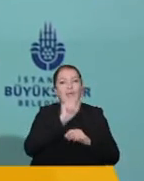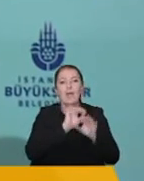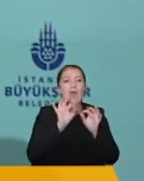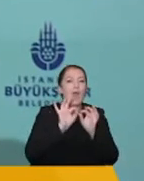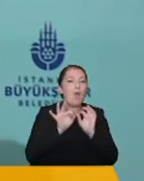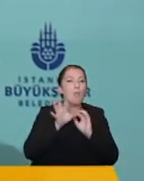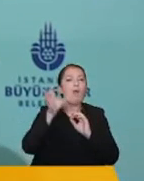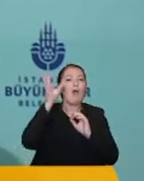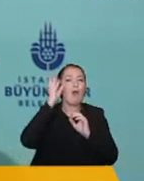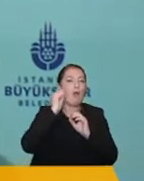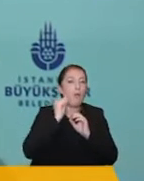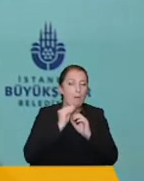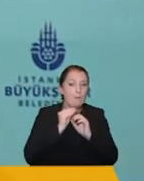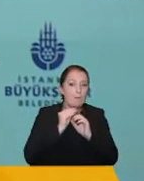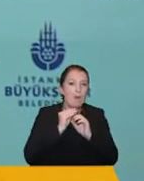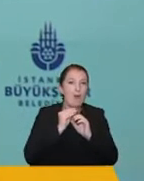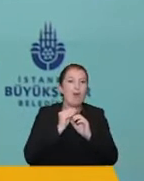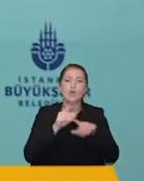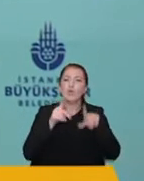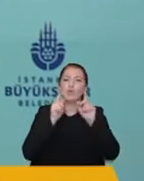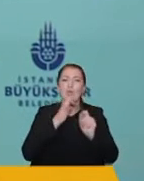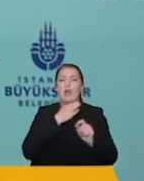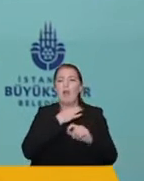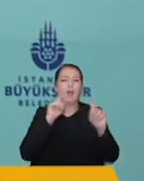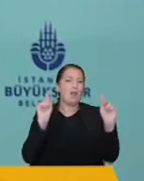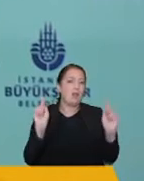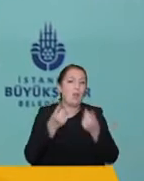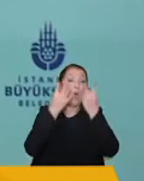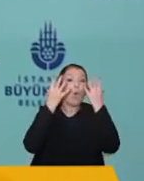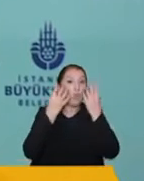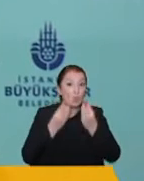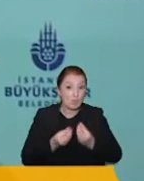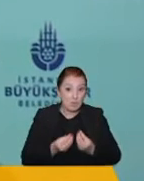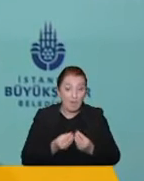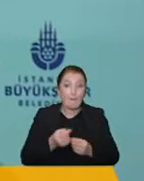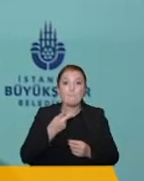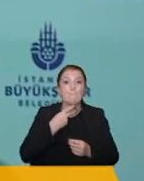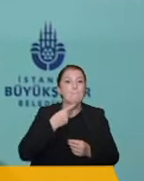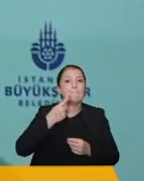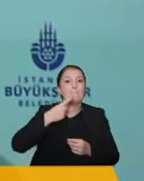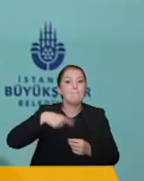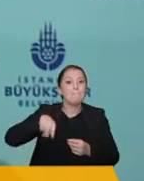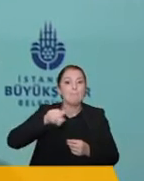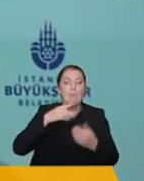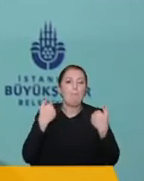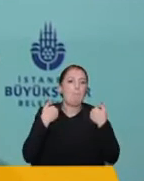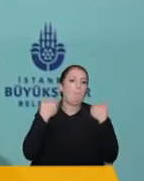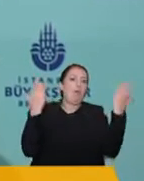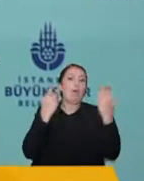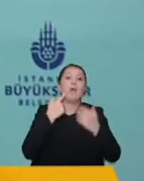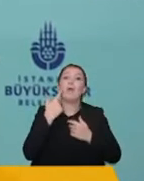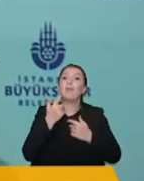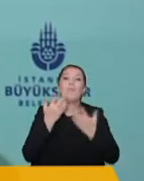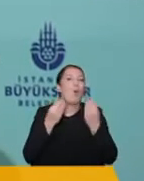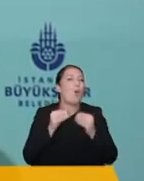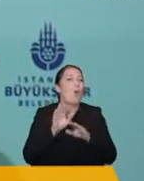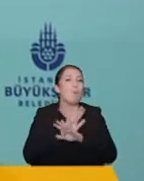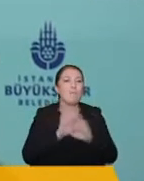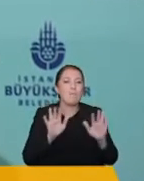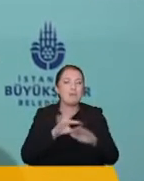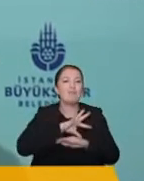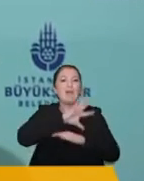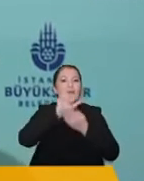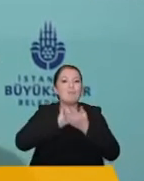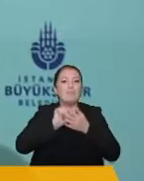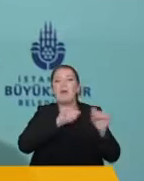ekonomik anlamda zor günlere girmişse, bize ne, bana ne diyemeyiz. Hepimizin